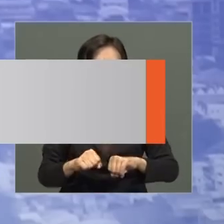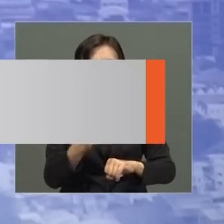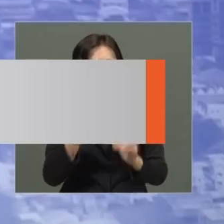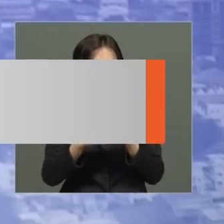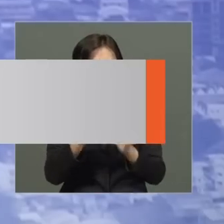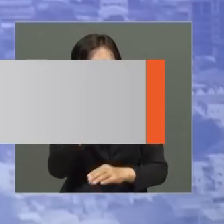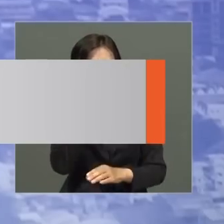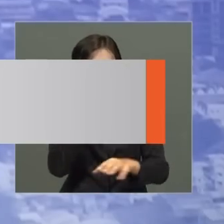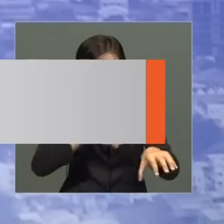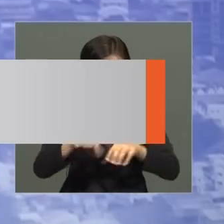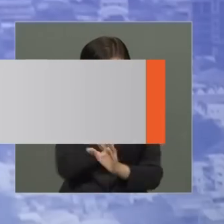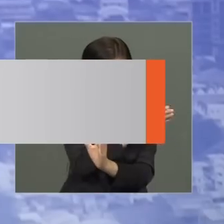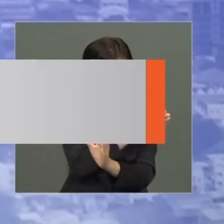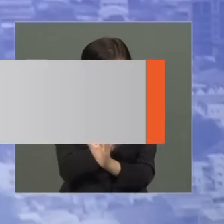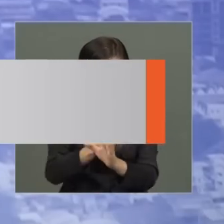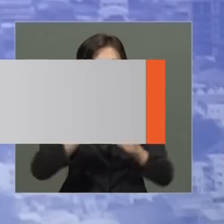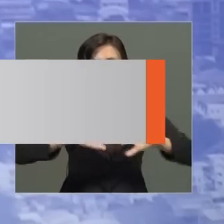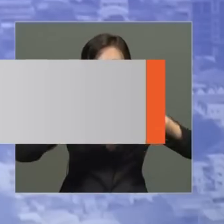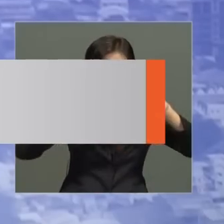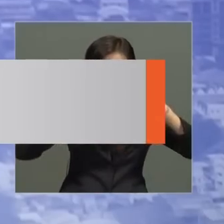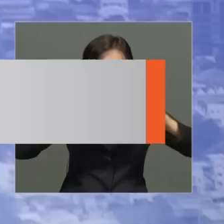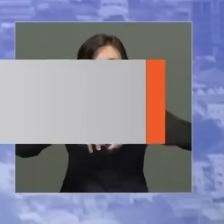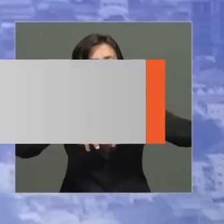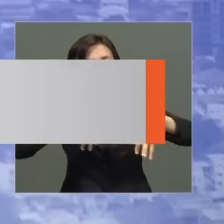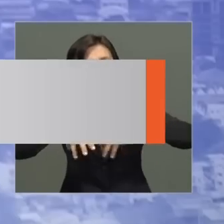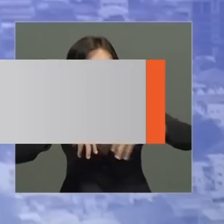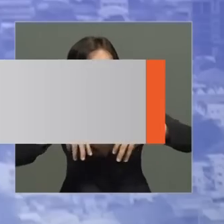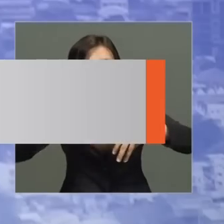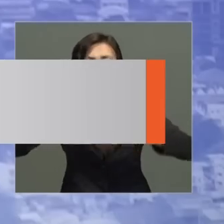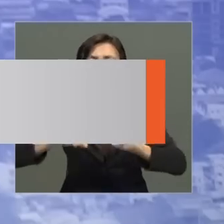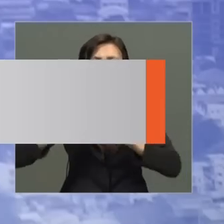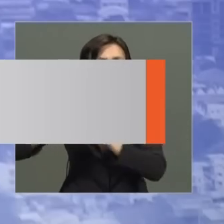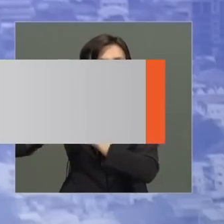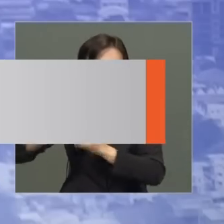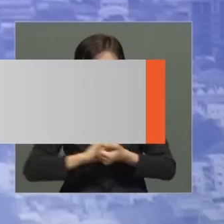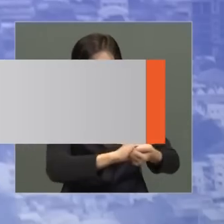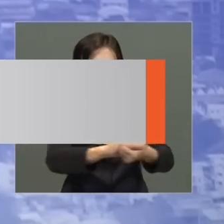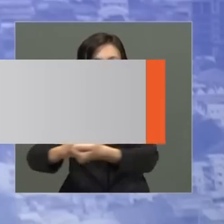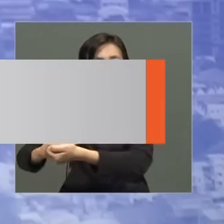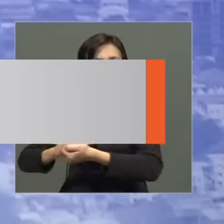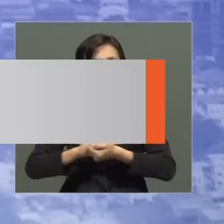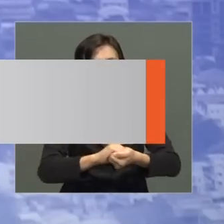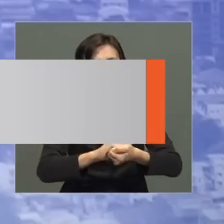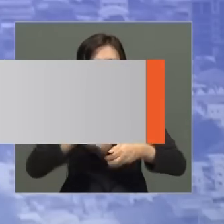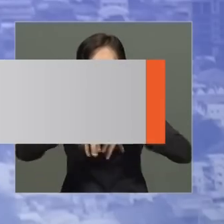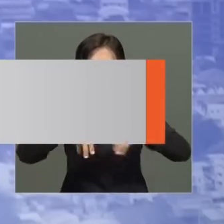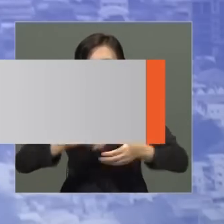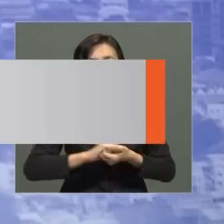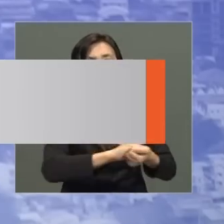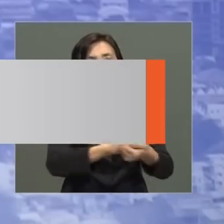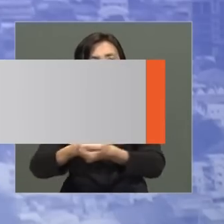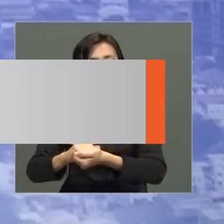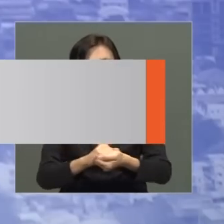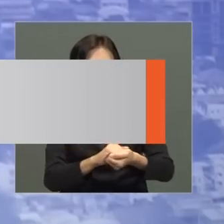ผลงานที่ผ่านมาทั้งภาครัฐภาคพื้นที่รวมทั้งการร่วมไม้ร่วมมือของพี่น้องประชาชนของ